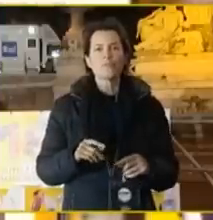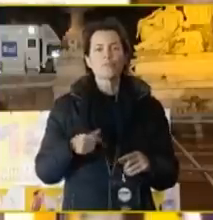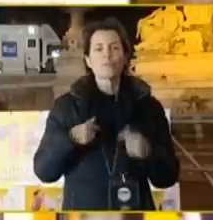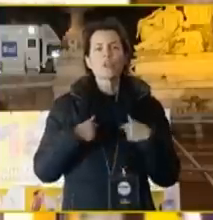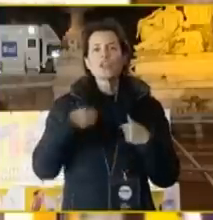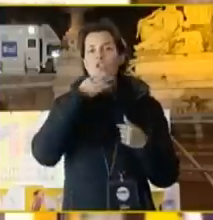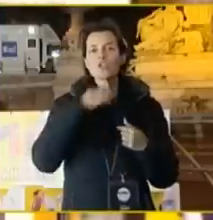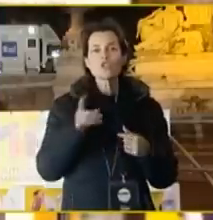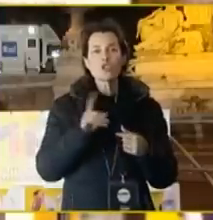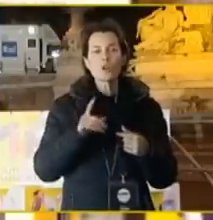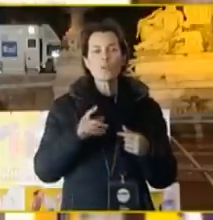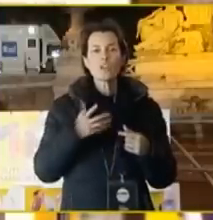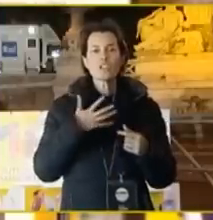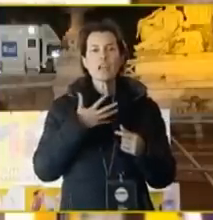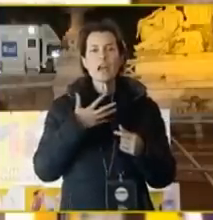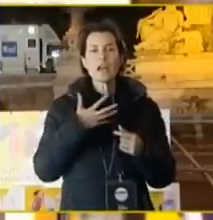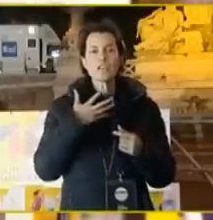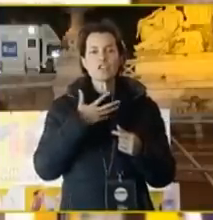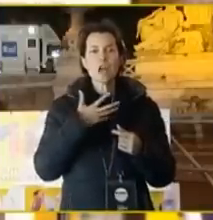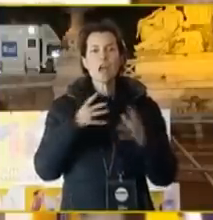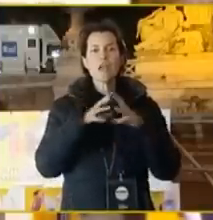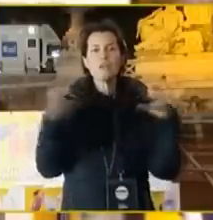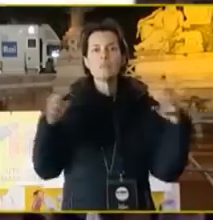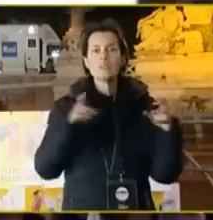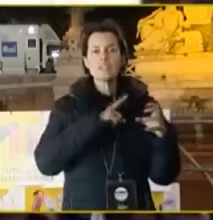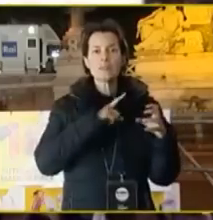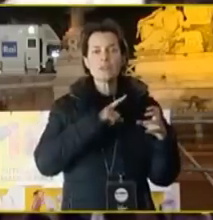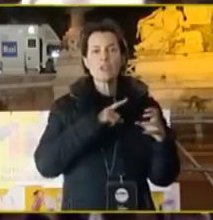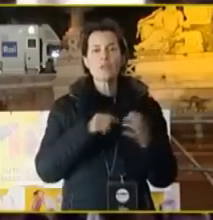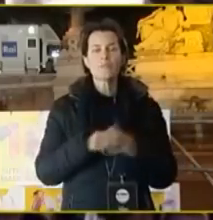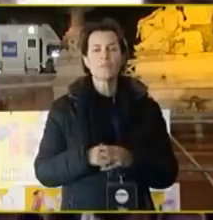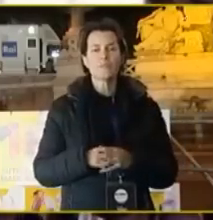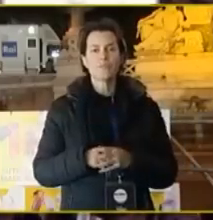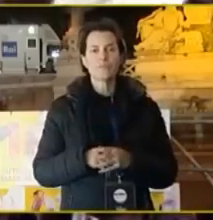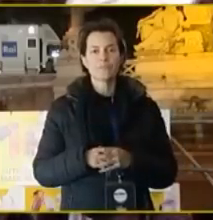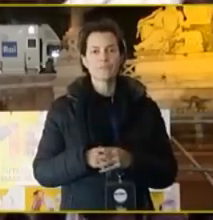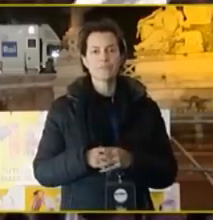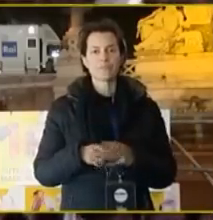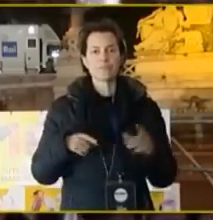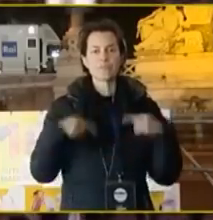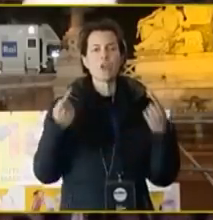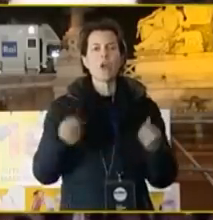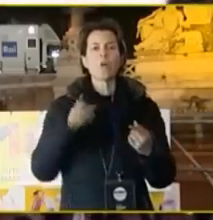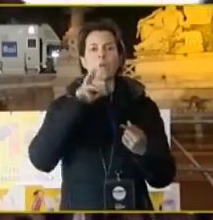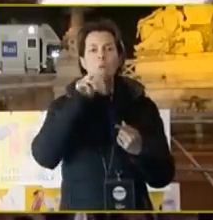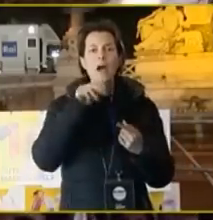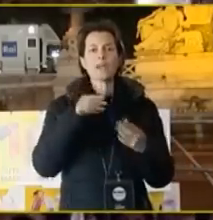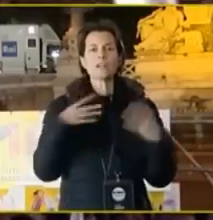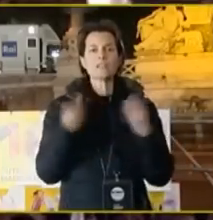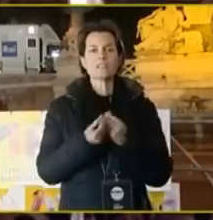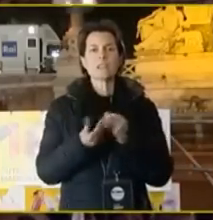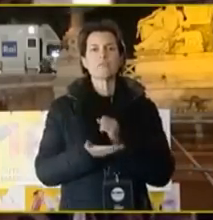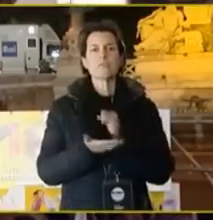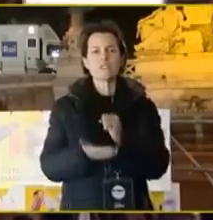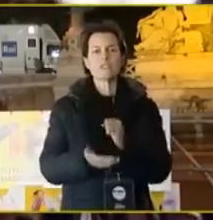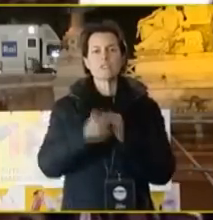mia impresa, perché adesso c'è la ripresa, sta andando alla grande? Poi vai a parlare con gli investitori internazionali a Londra e ti